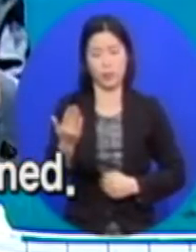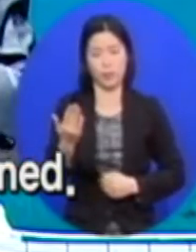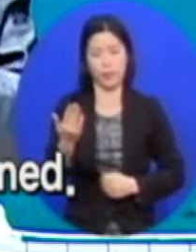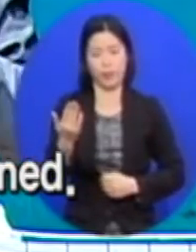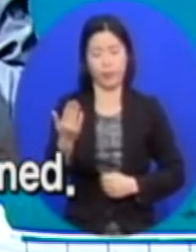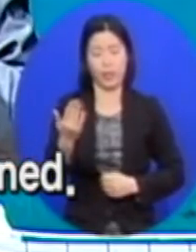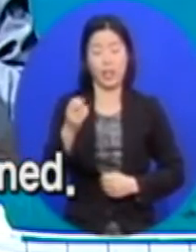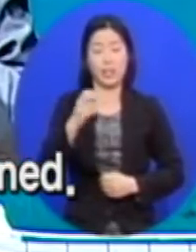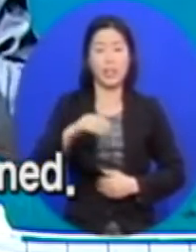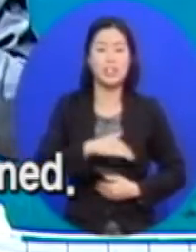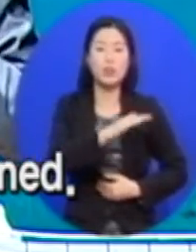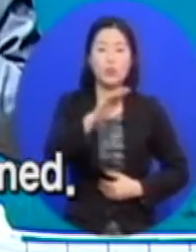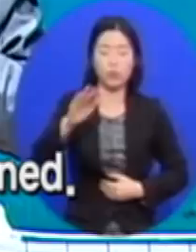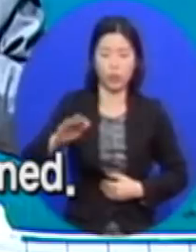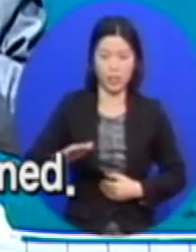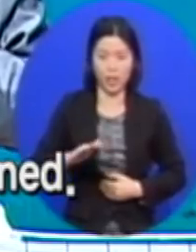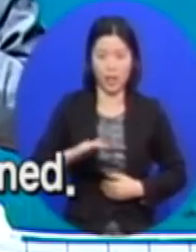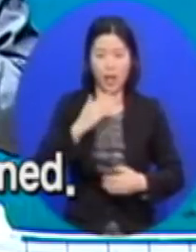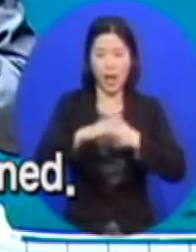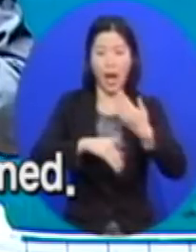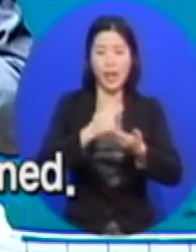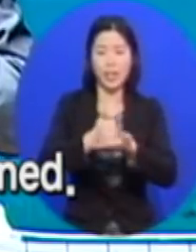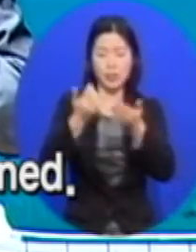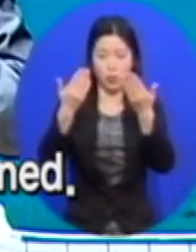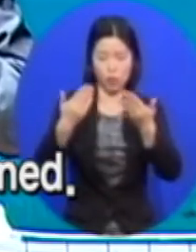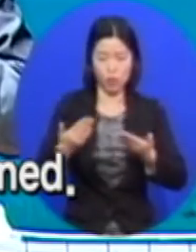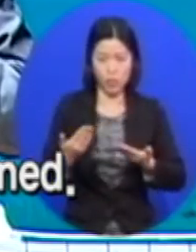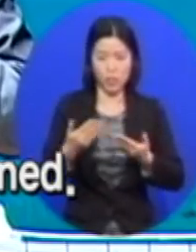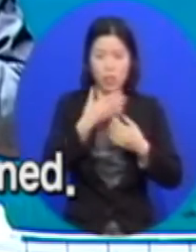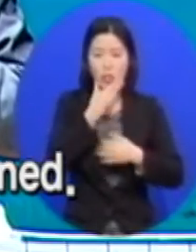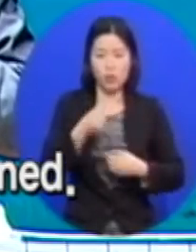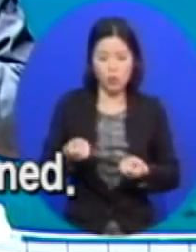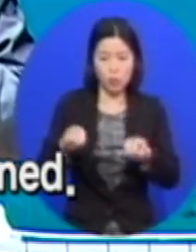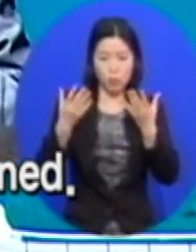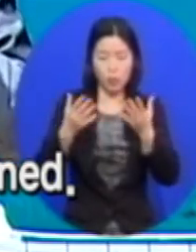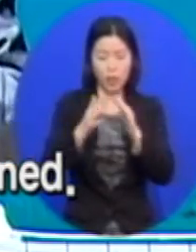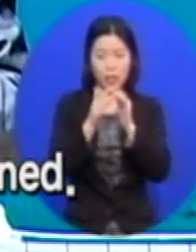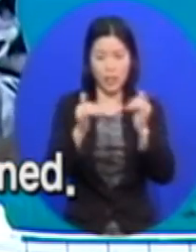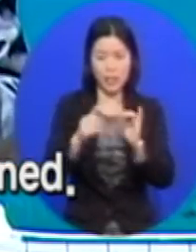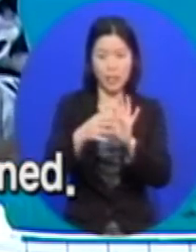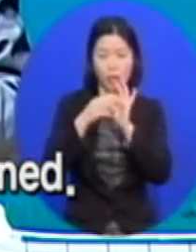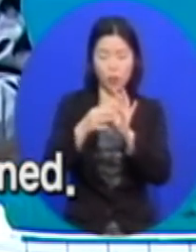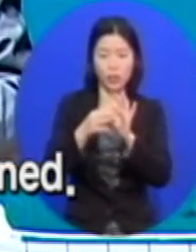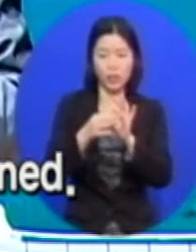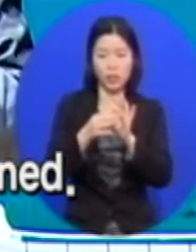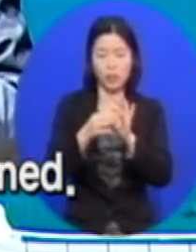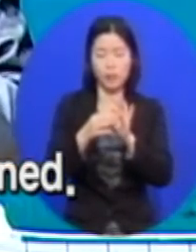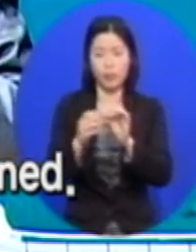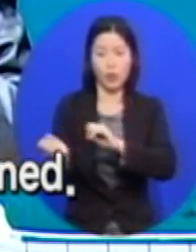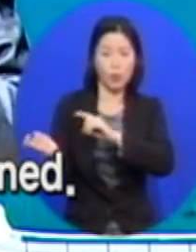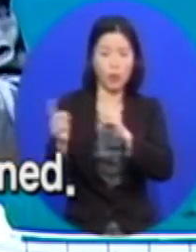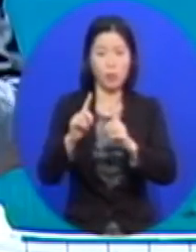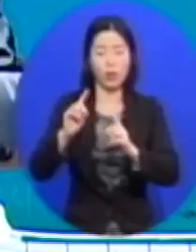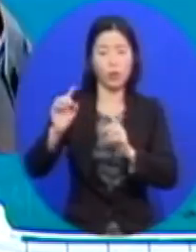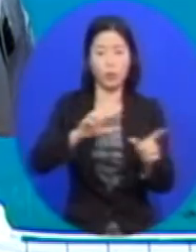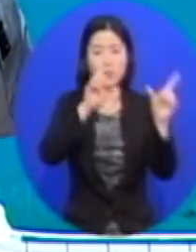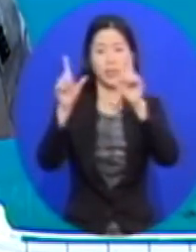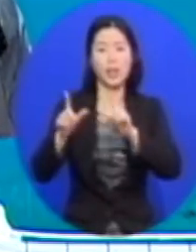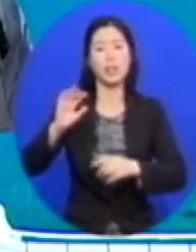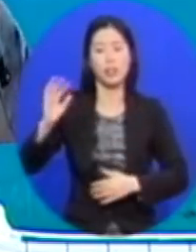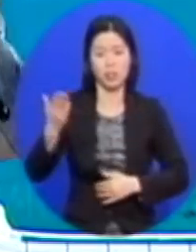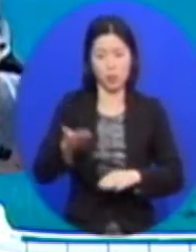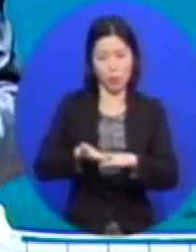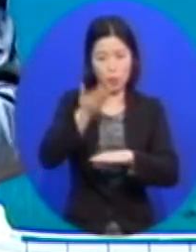다시 우리가 하나님이 주신 축복의 인간관계를 회복하고 살게 되었습니다 윌